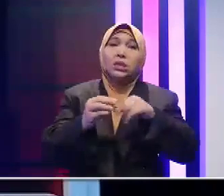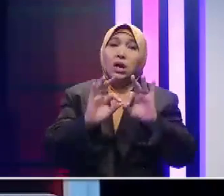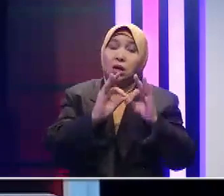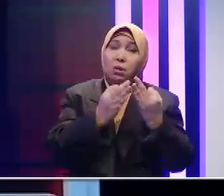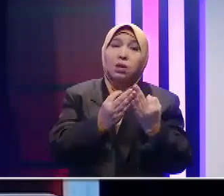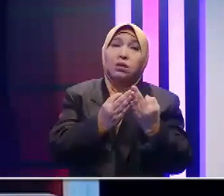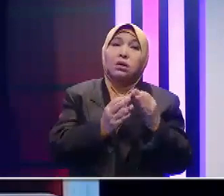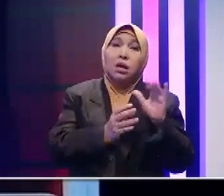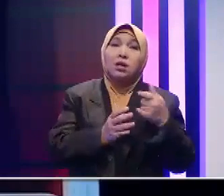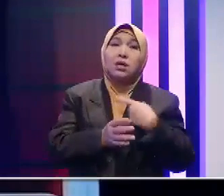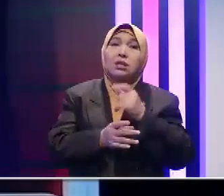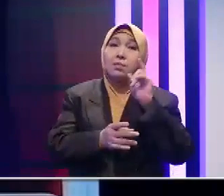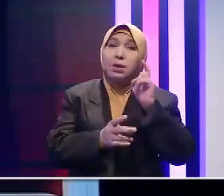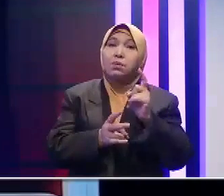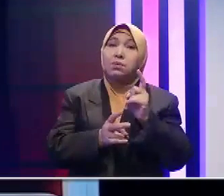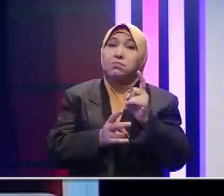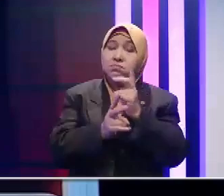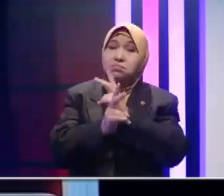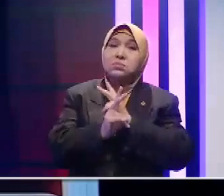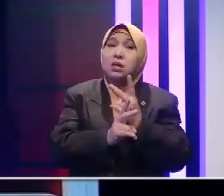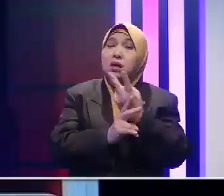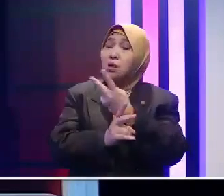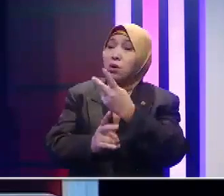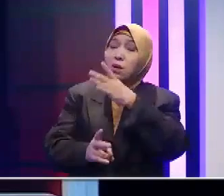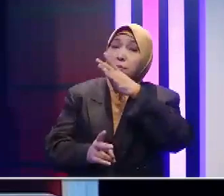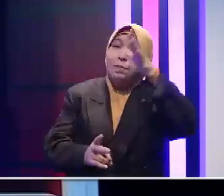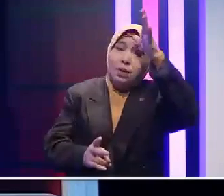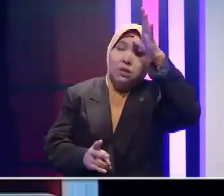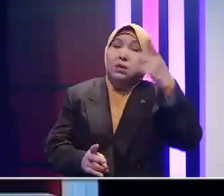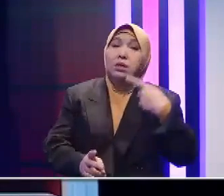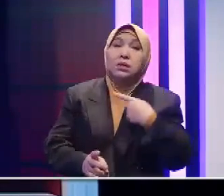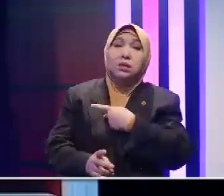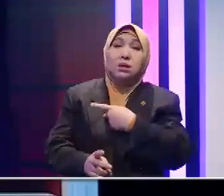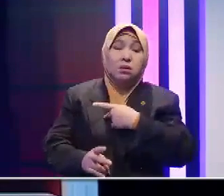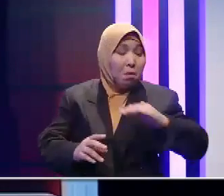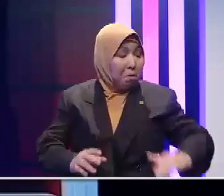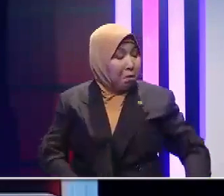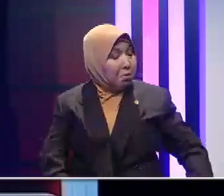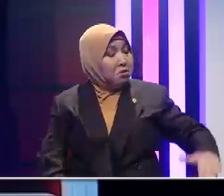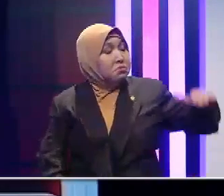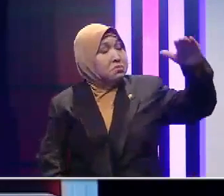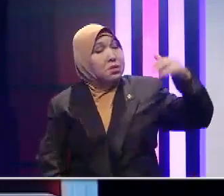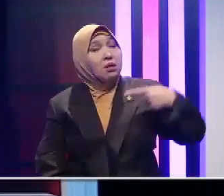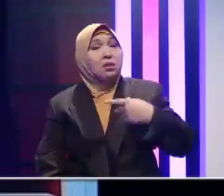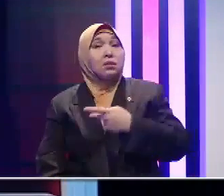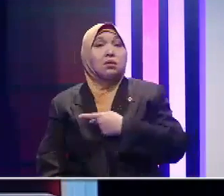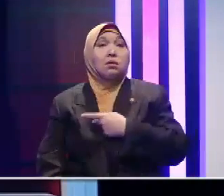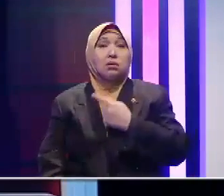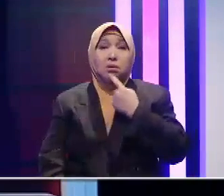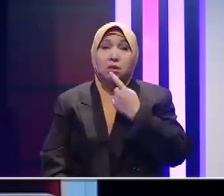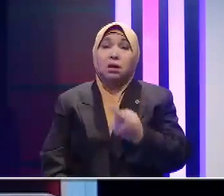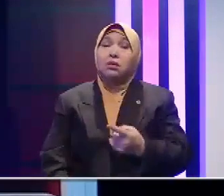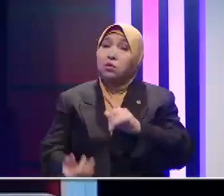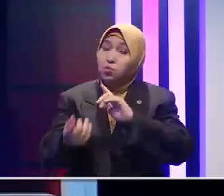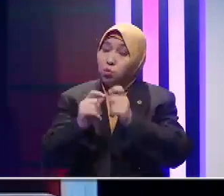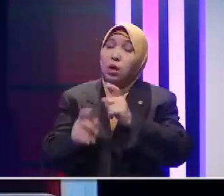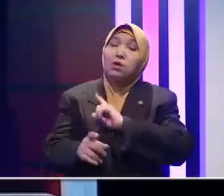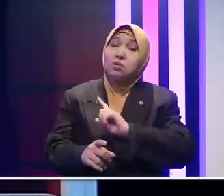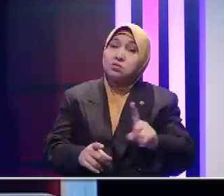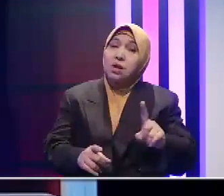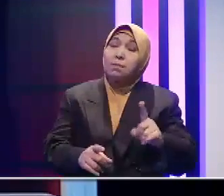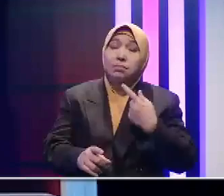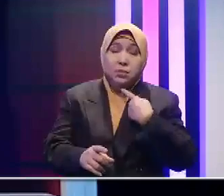ialah kita perlu jaga kedua-duanya, ibu bapa kita, mereka yang membesarkan kita. Bila kata memeluk Islam ini,